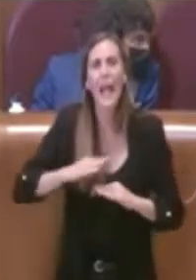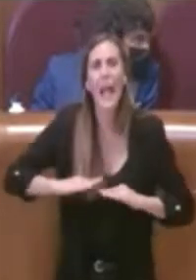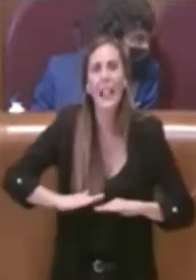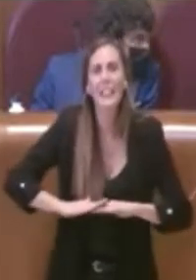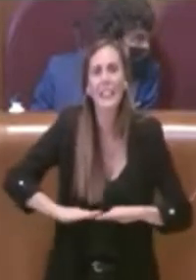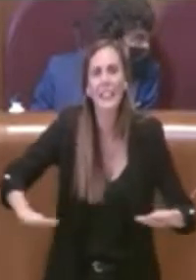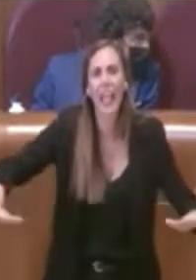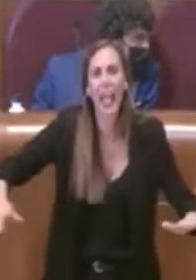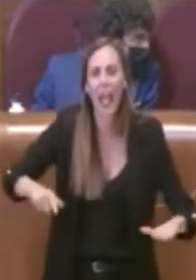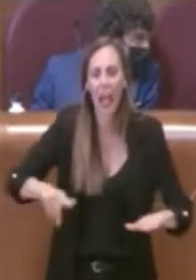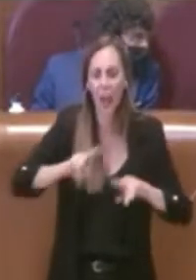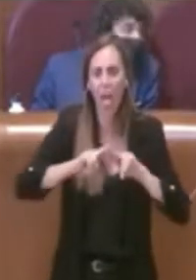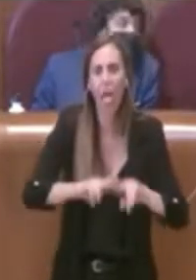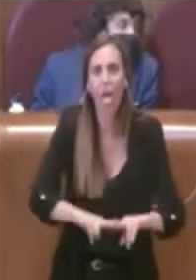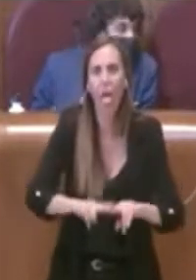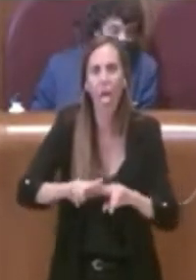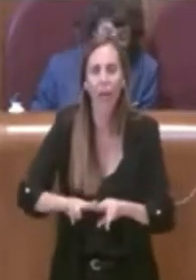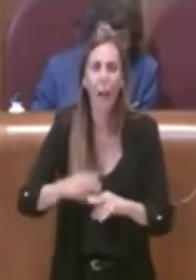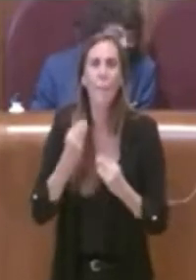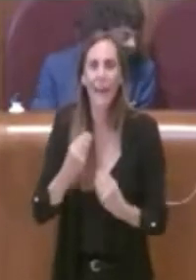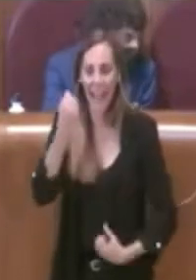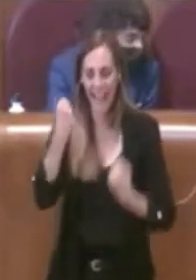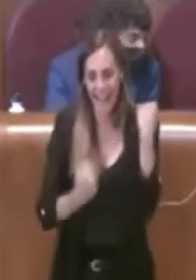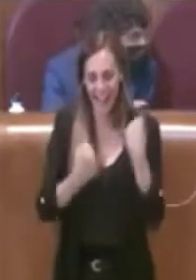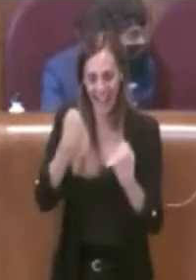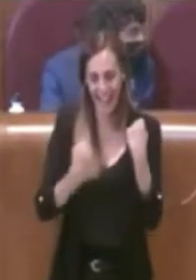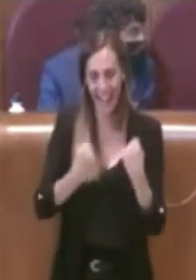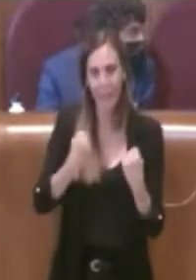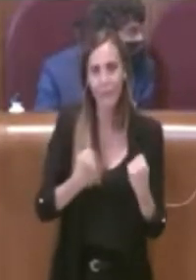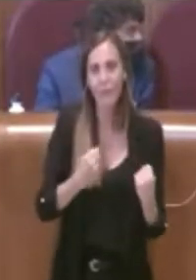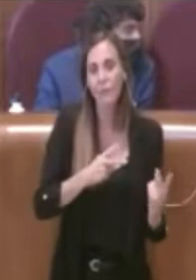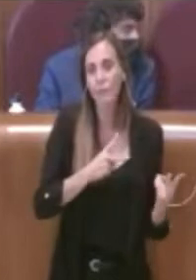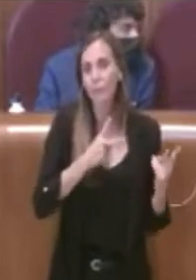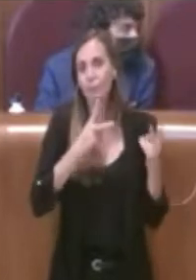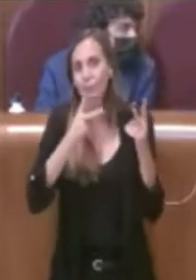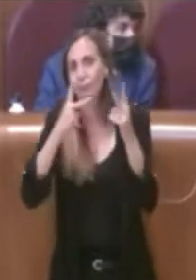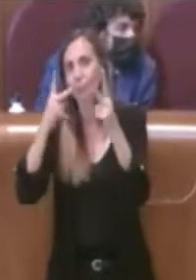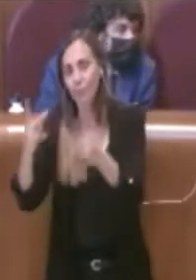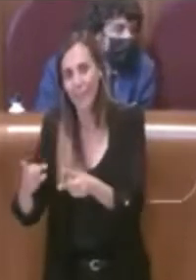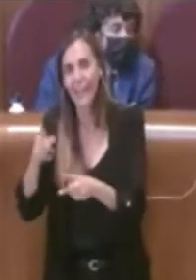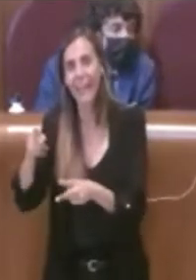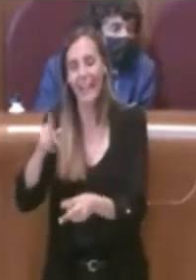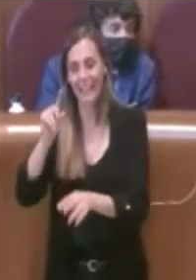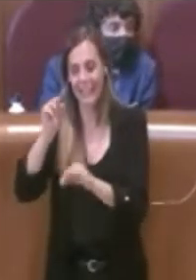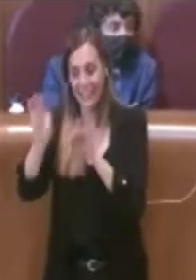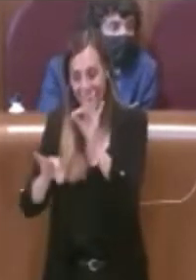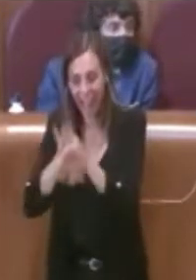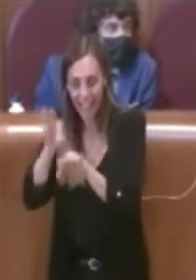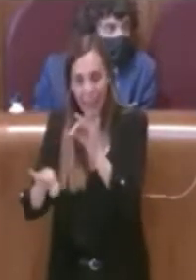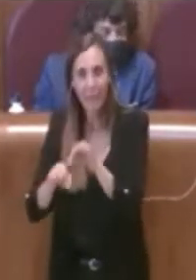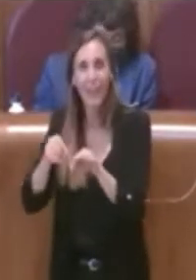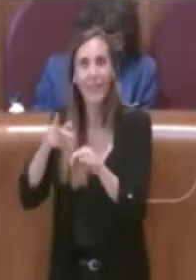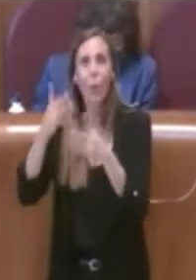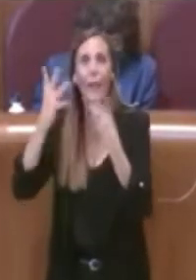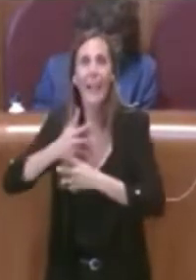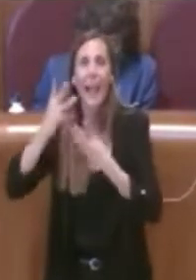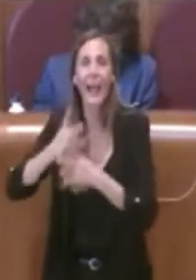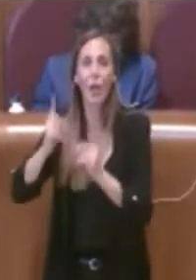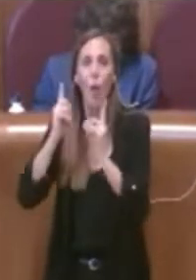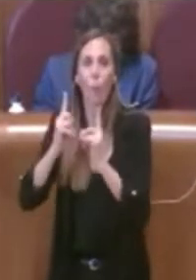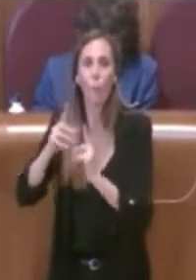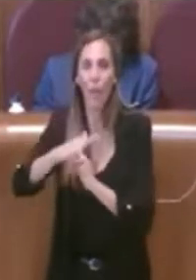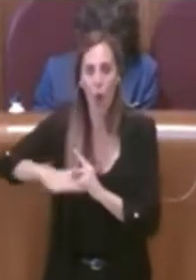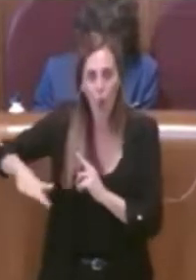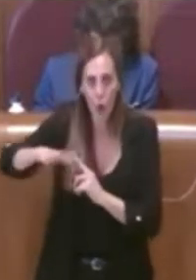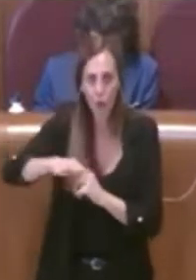perché i camion vanno negli impianti di trattamento meccanico biologico dove rifiuti entrano e poi escono nel momento in cui deve uscire la